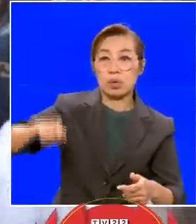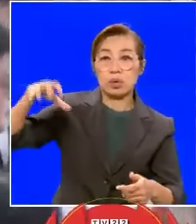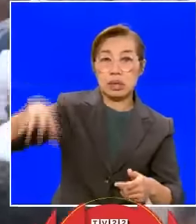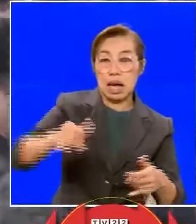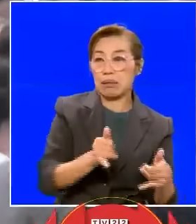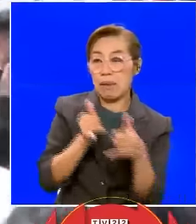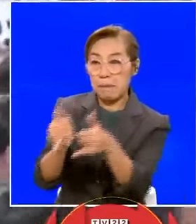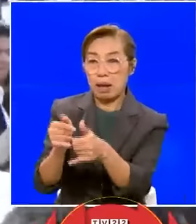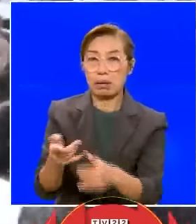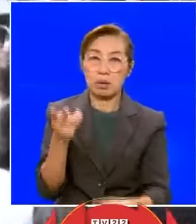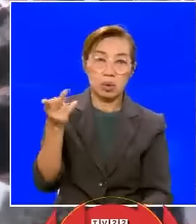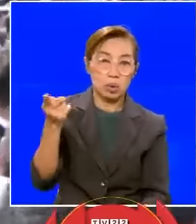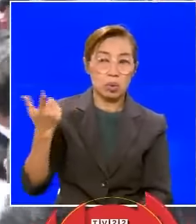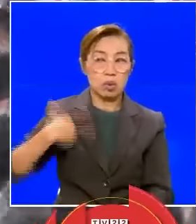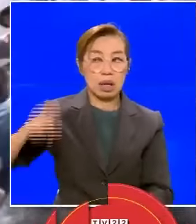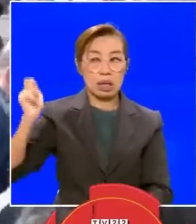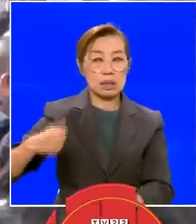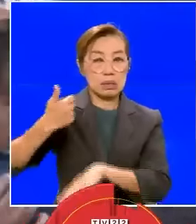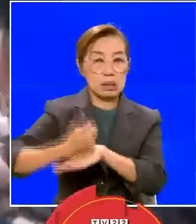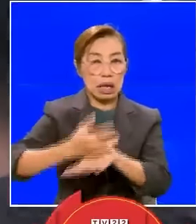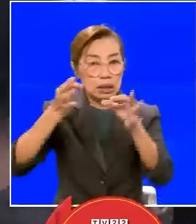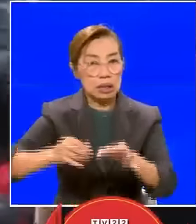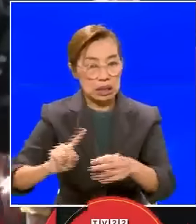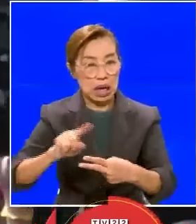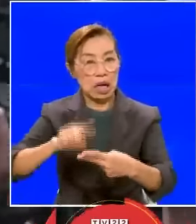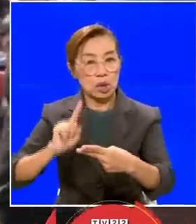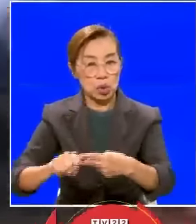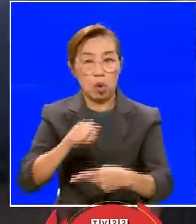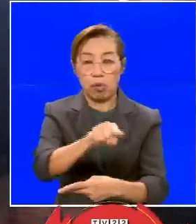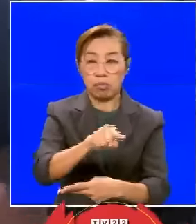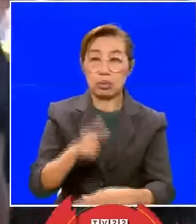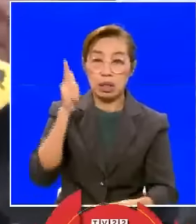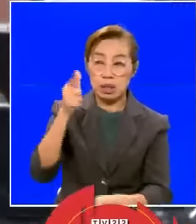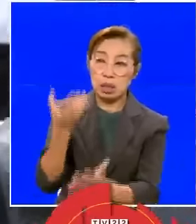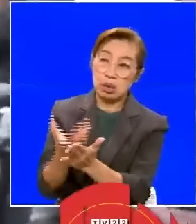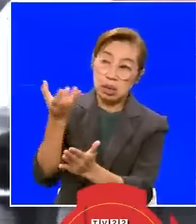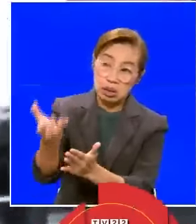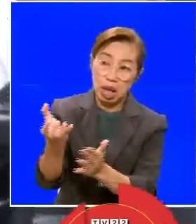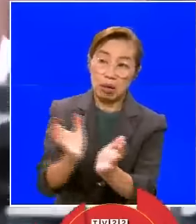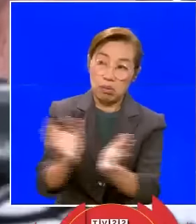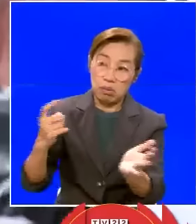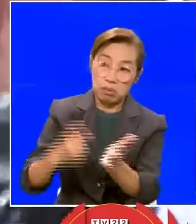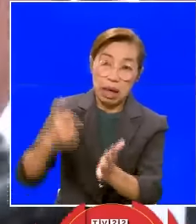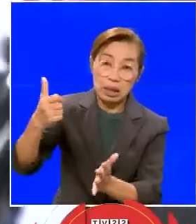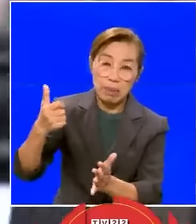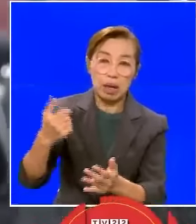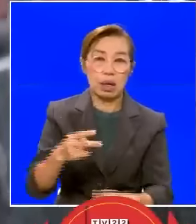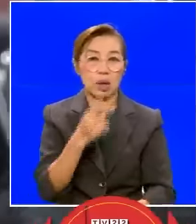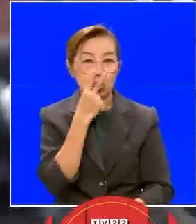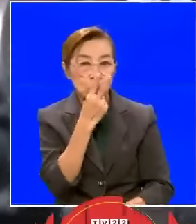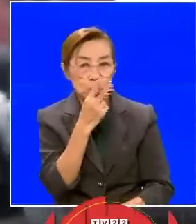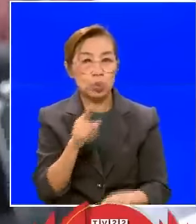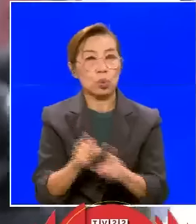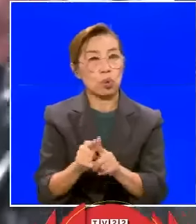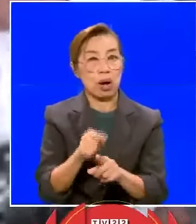หรือไม่ซึ่งตรงนี้ไอ้คำว่าได้ประกันตัวหรือไม่เนี่ยยังเป็นที่ถกเถียงกันอยู ่ ว่ามันแยกกันคนละกรรมคนละแบบแล้วสั่งประ